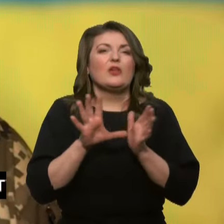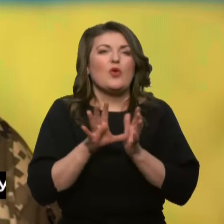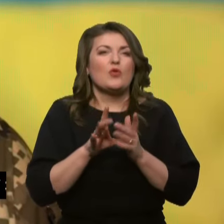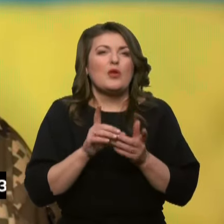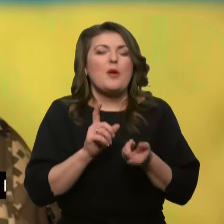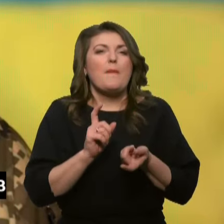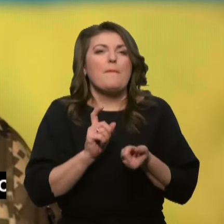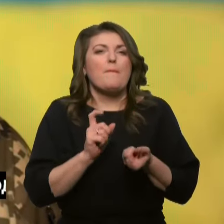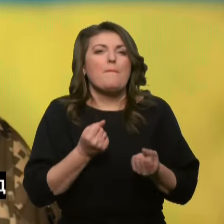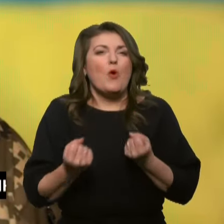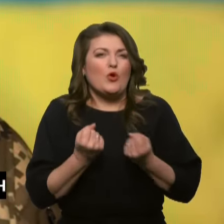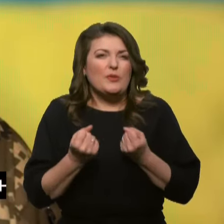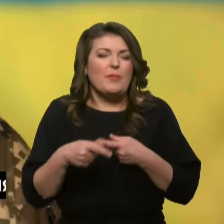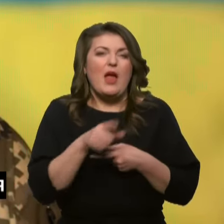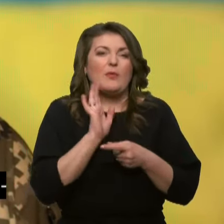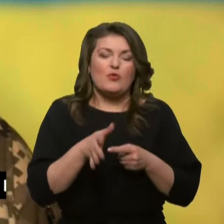чи збивати з курсу, чи